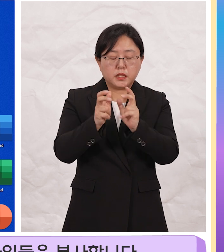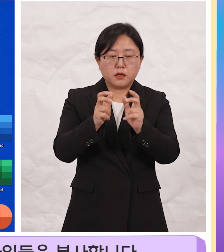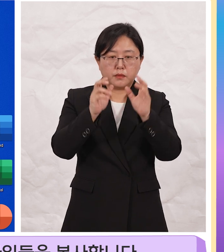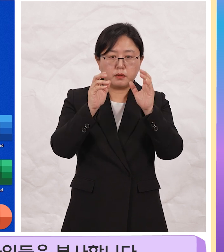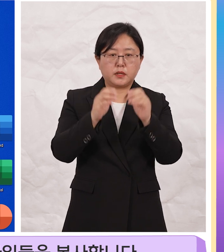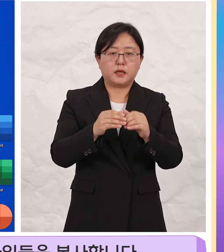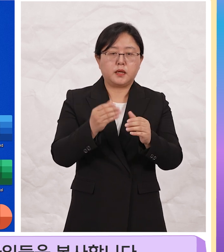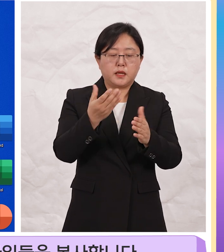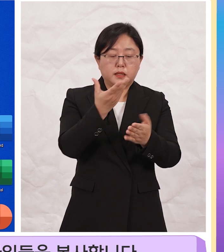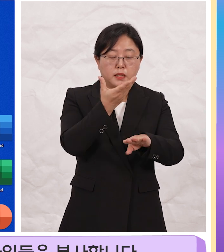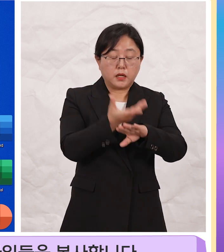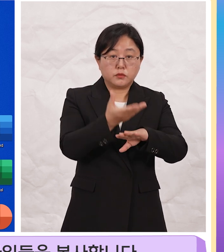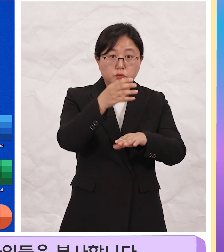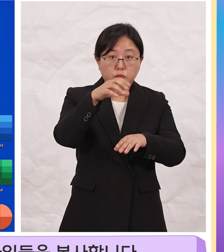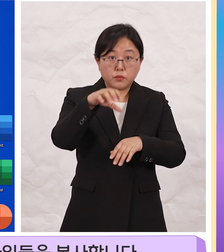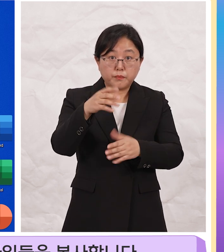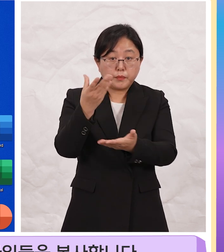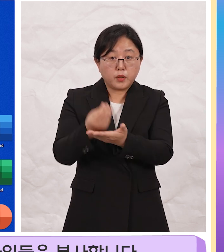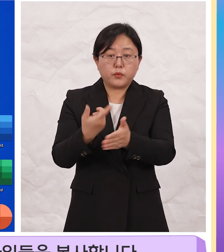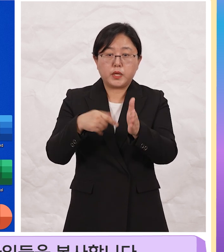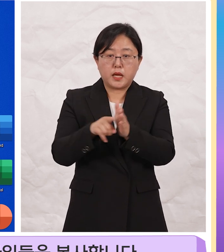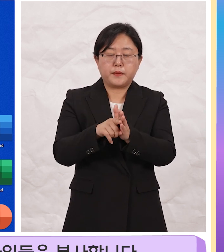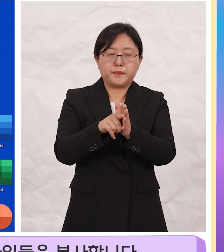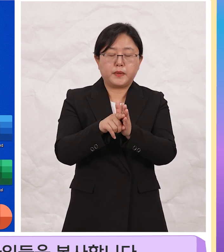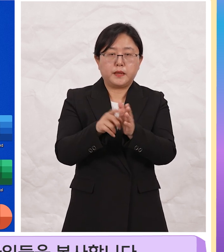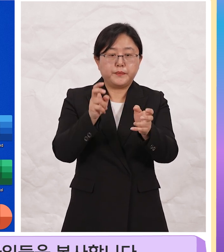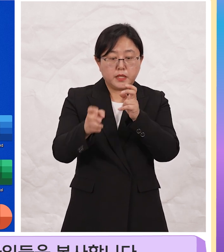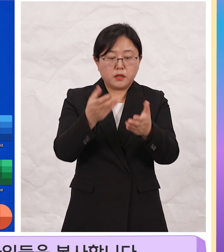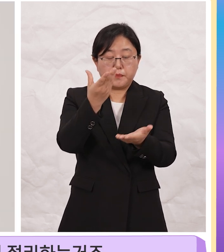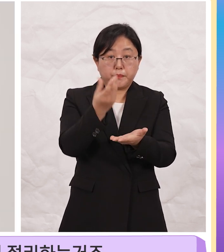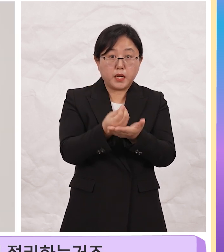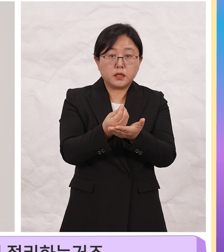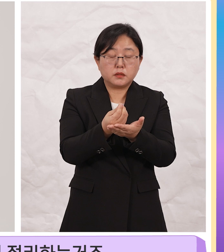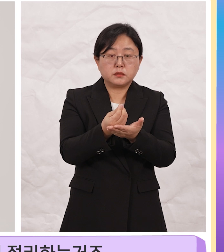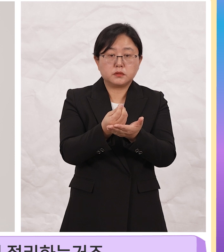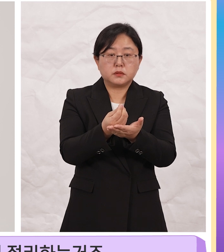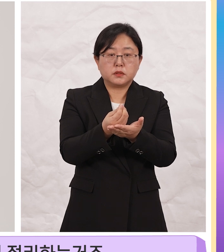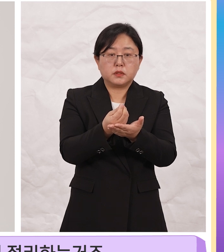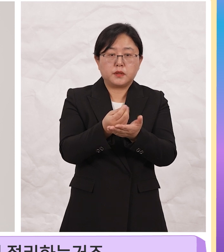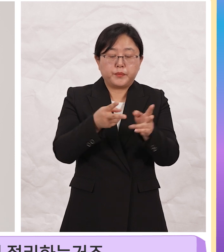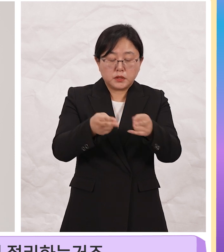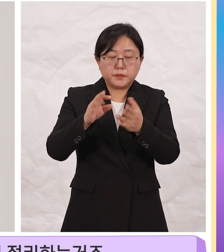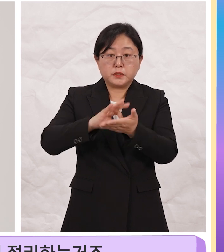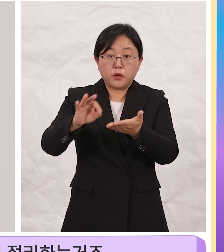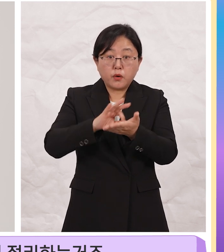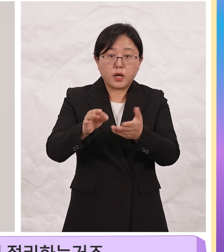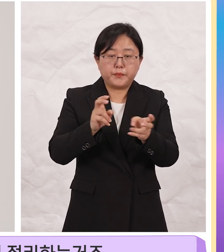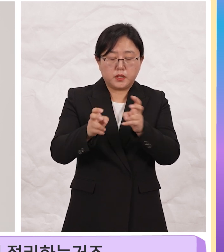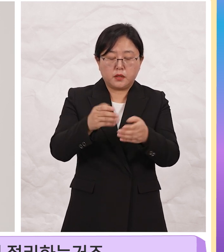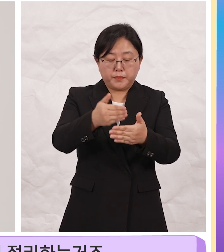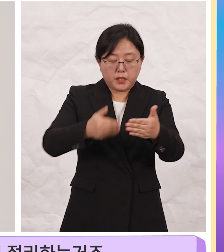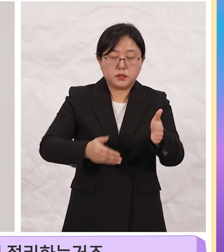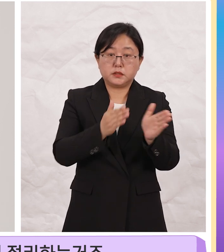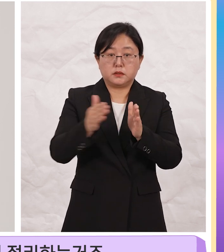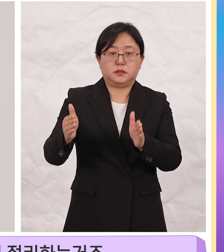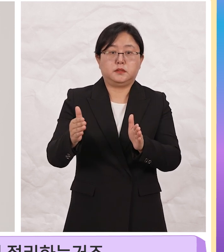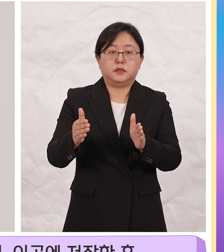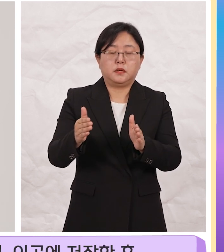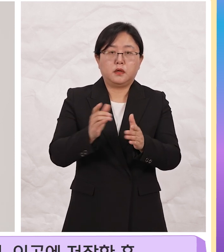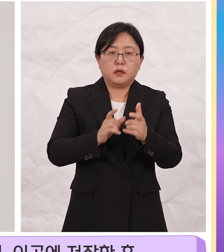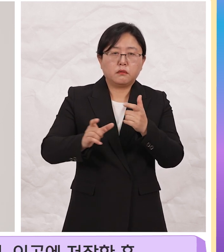폴더에는 백업에 필요한 미디어 파일을 복사합니다. 편집에 사용할 미디어 파일들을 이곳에 정리하는